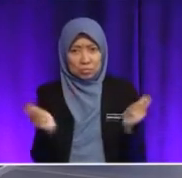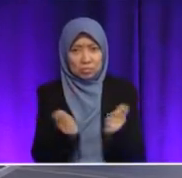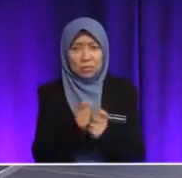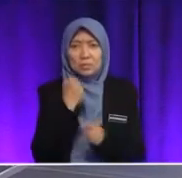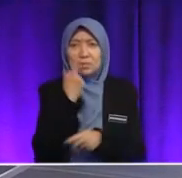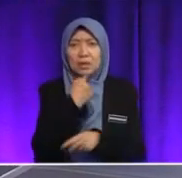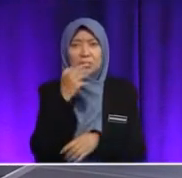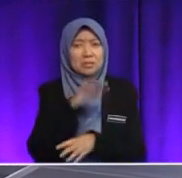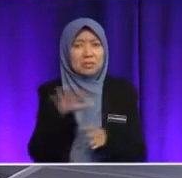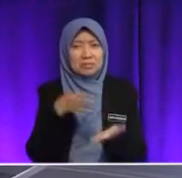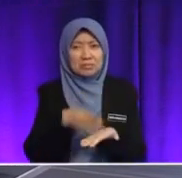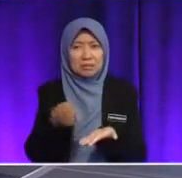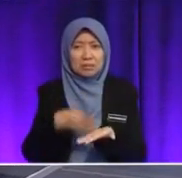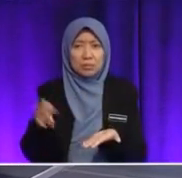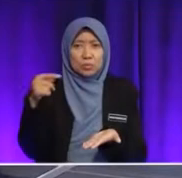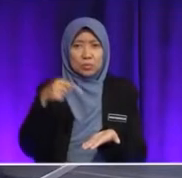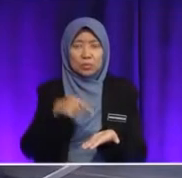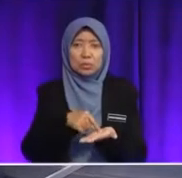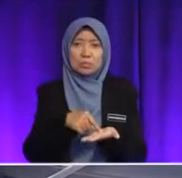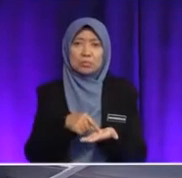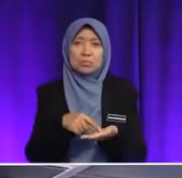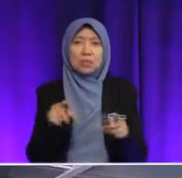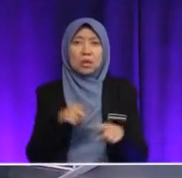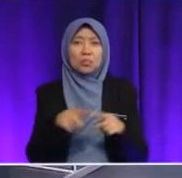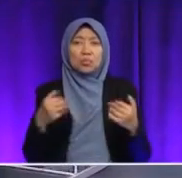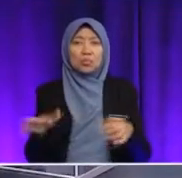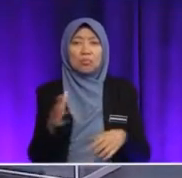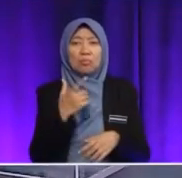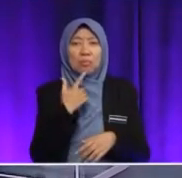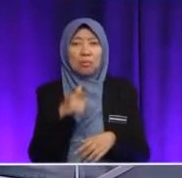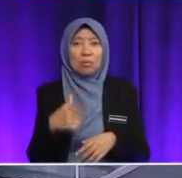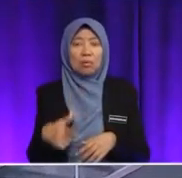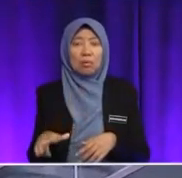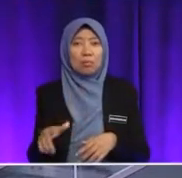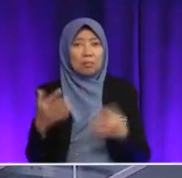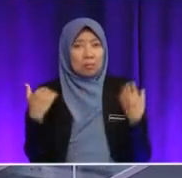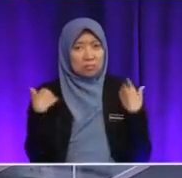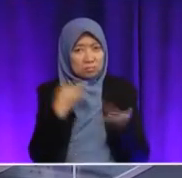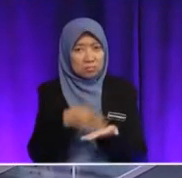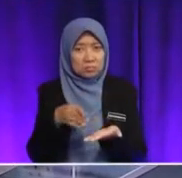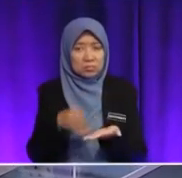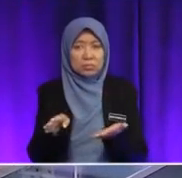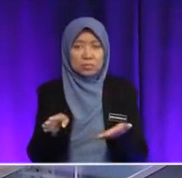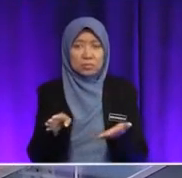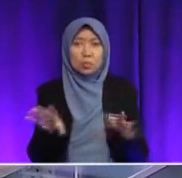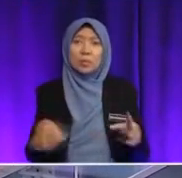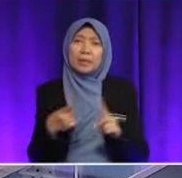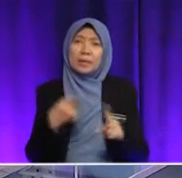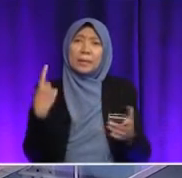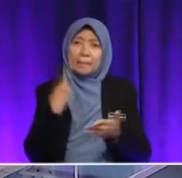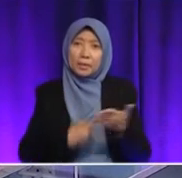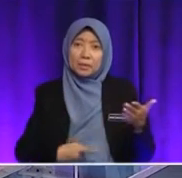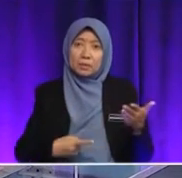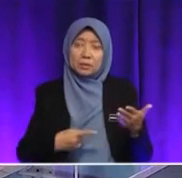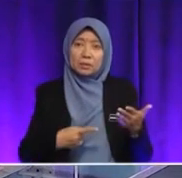Siapa yang tak sapu nih Eh tapi dapet tahunnya saya pegang punya pun tidak ada punya punya ibu ada pada bersihkan tapi